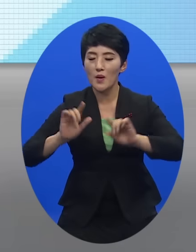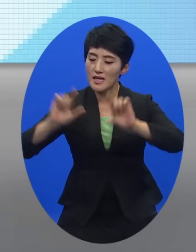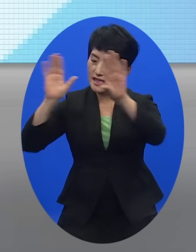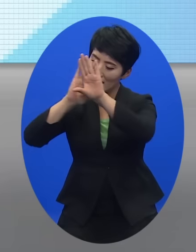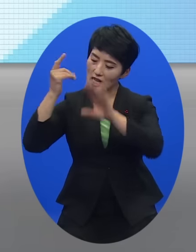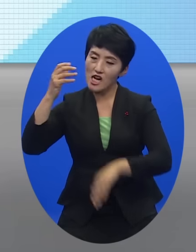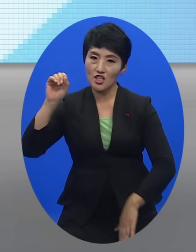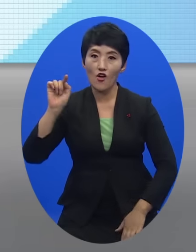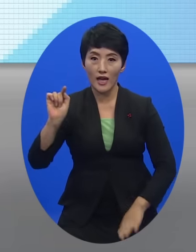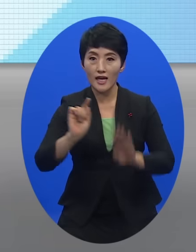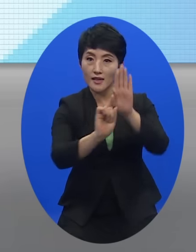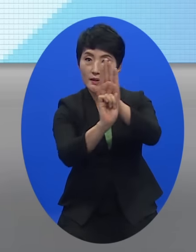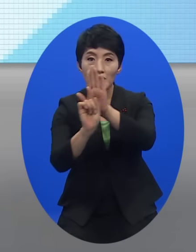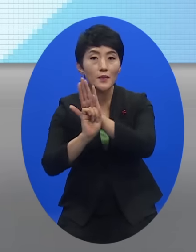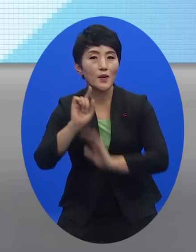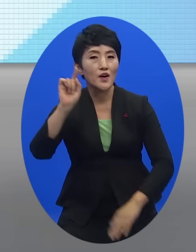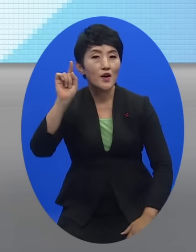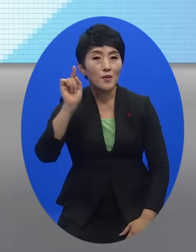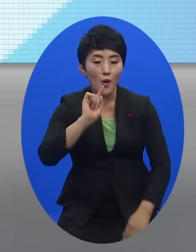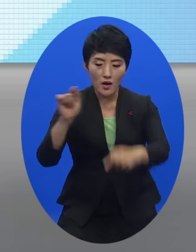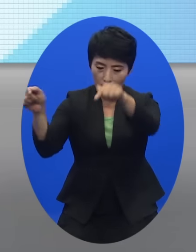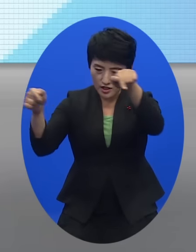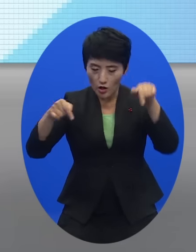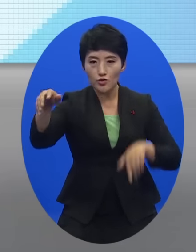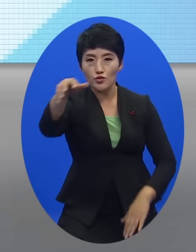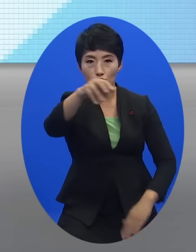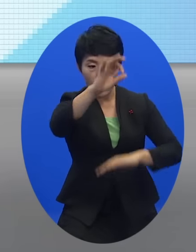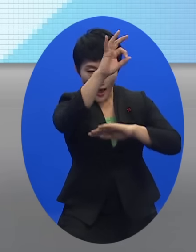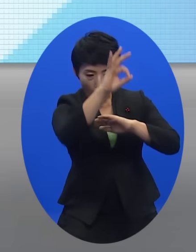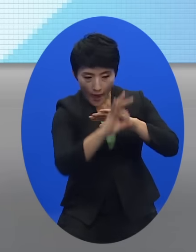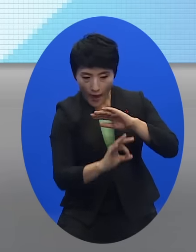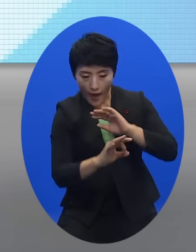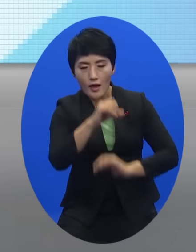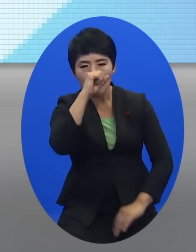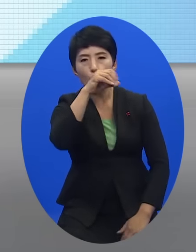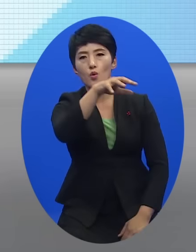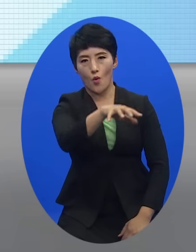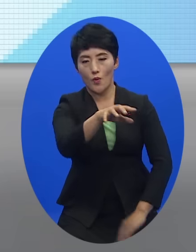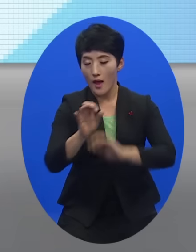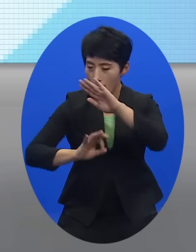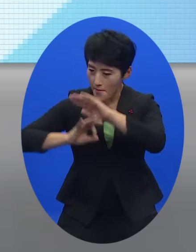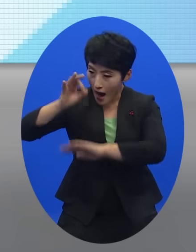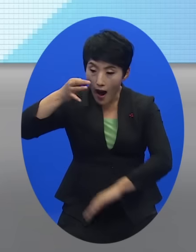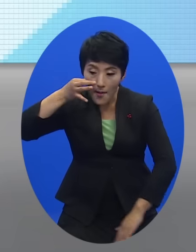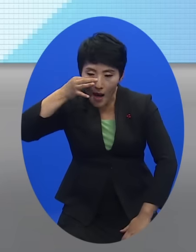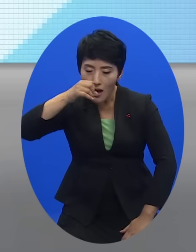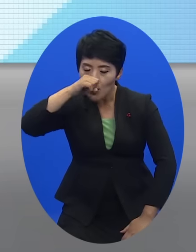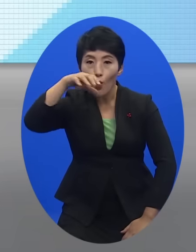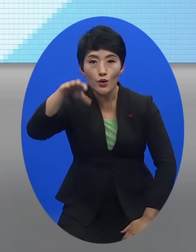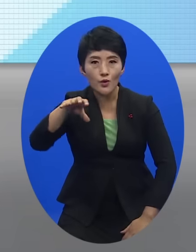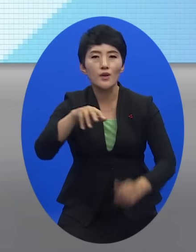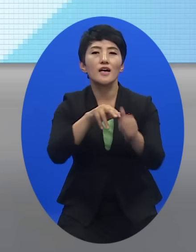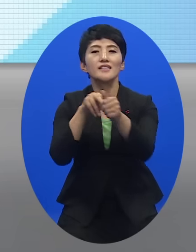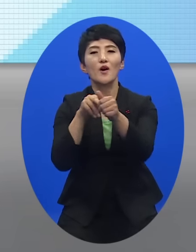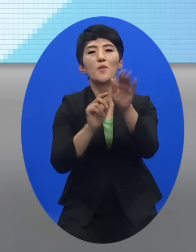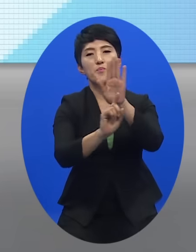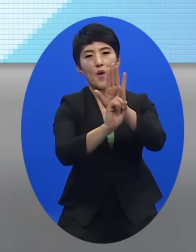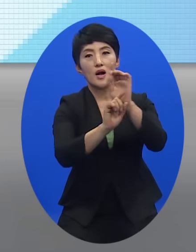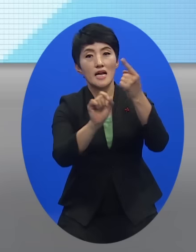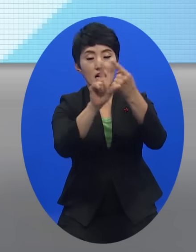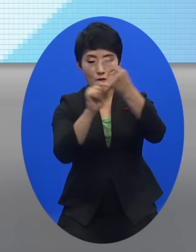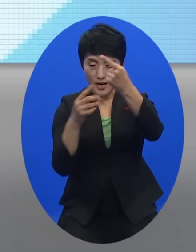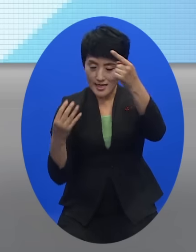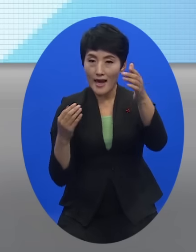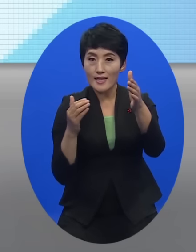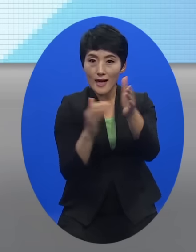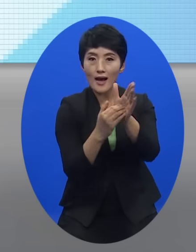기상청에서는 국민들이 많이 찾는 전국 주요 해넘이 해돋이 명소에 대한 상세 날씨 서비스를 1월